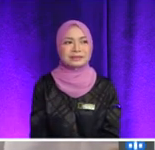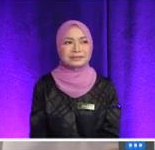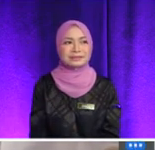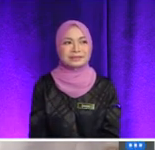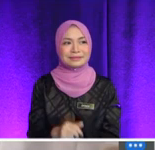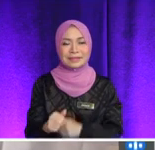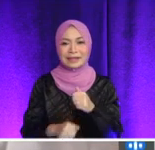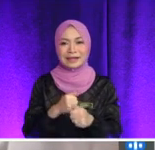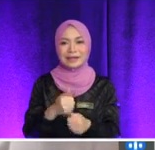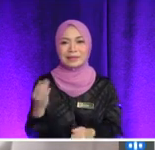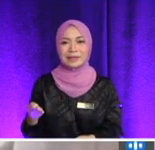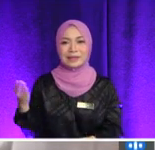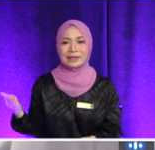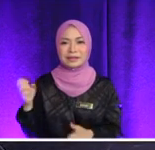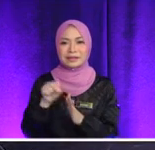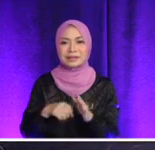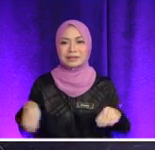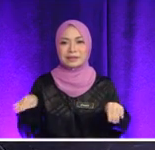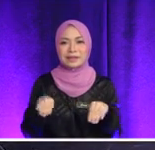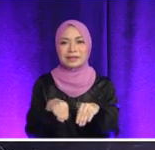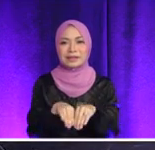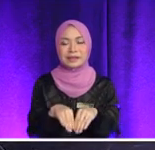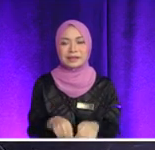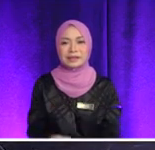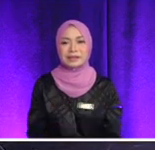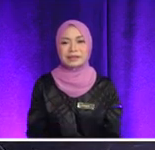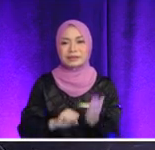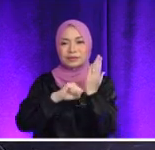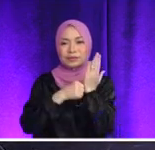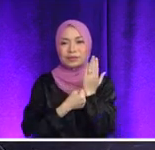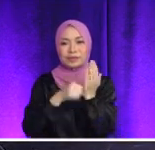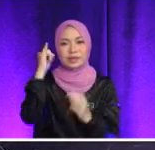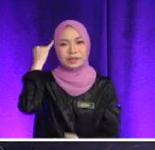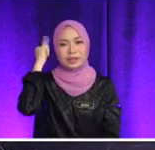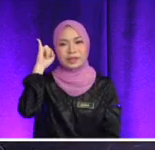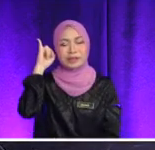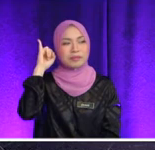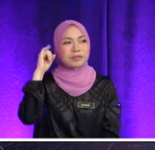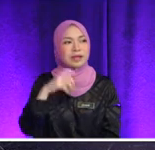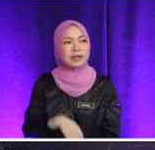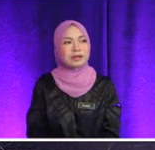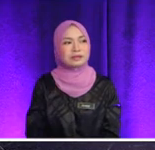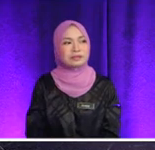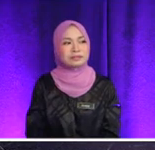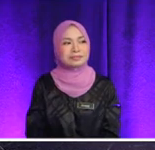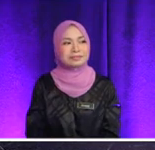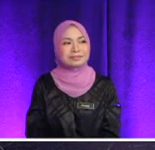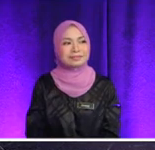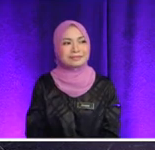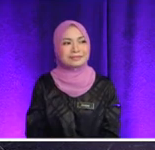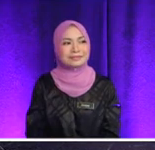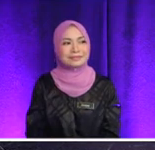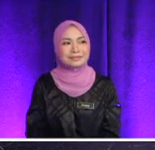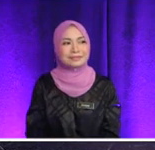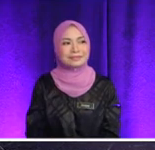oke sebagai waktunya sumber Ilham oke apa yang kamu ambil